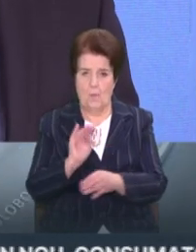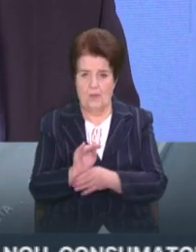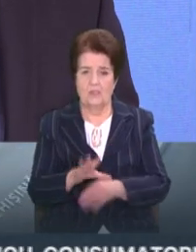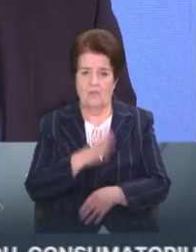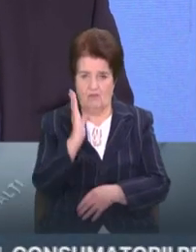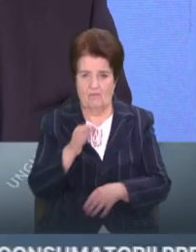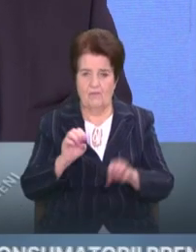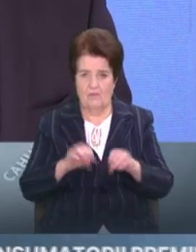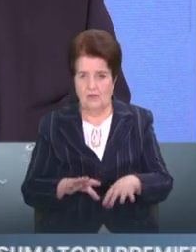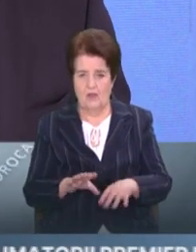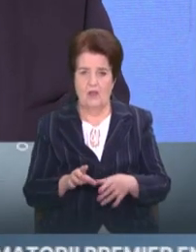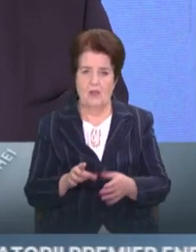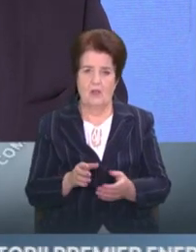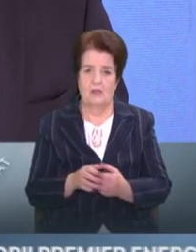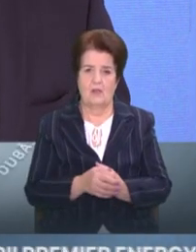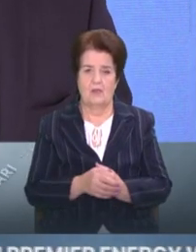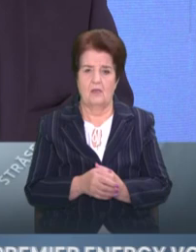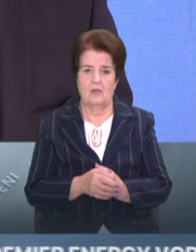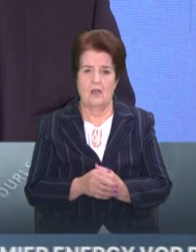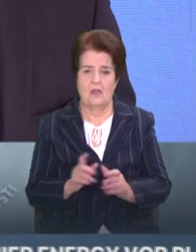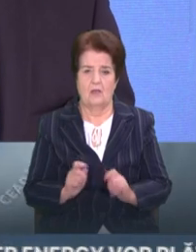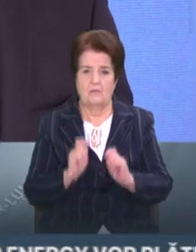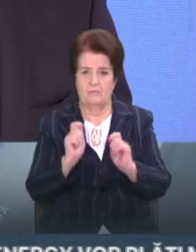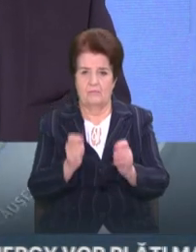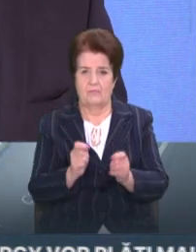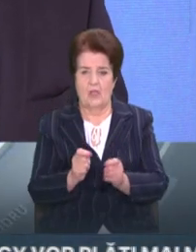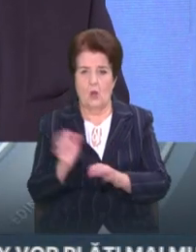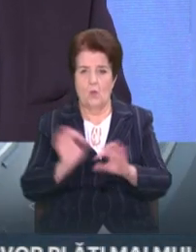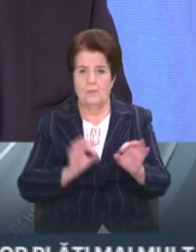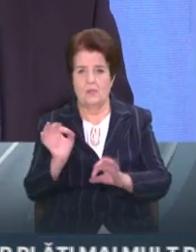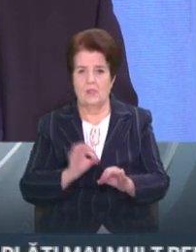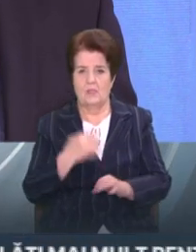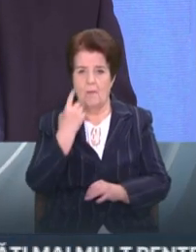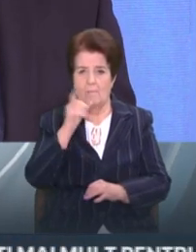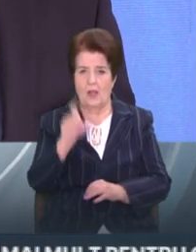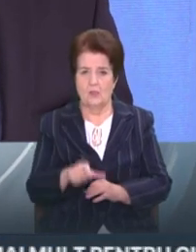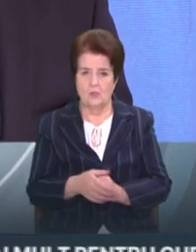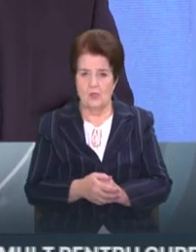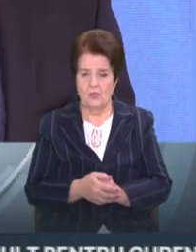compensații.gov.md evitarea acordării compensațiilor persoanelor care, nu știu,